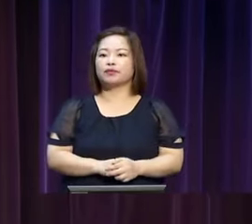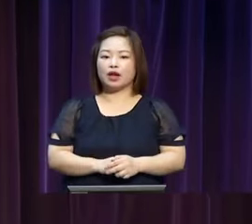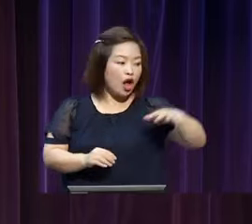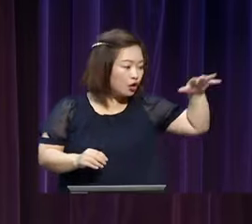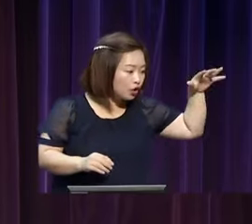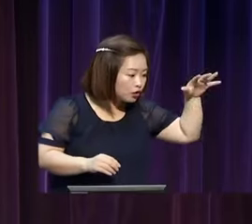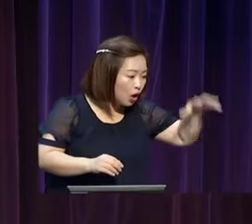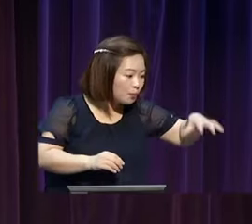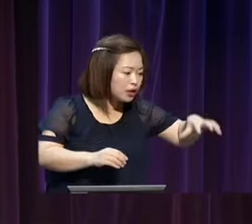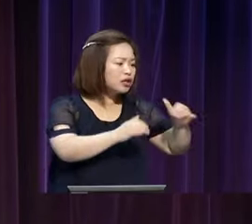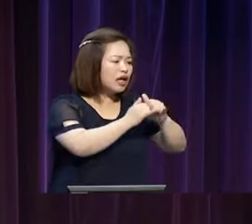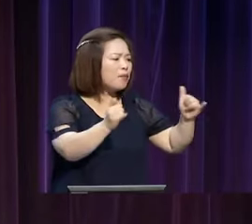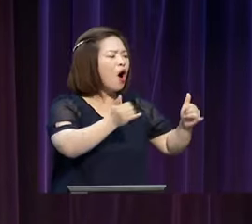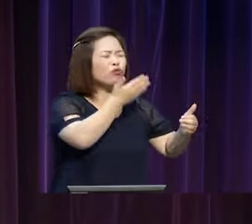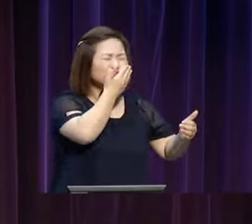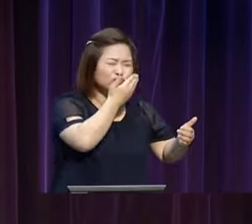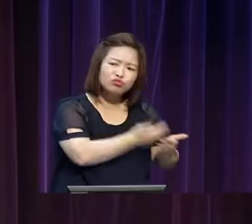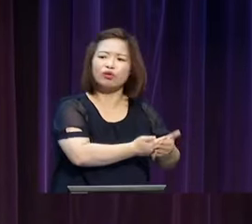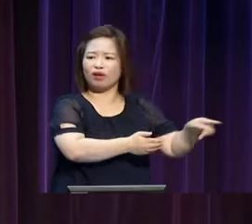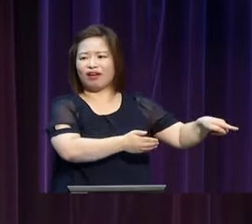옆에 있는 사람이 얼마나 중요해요?